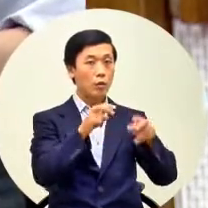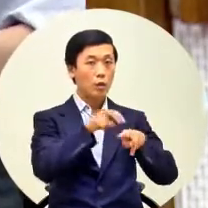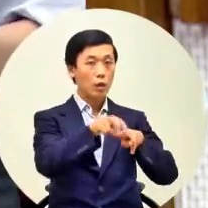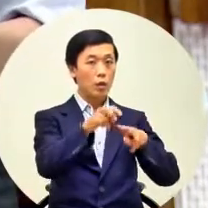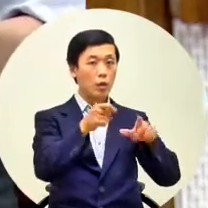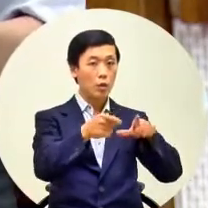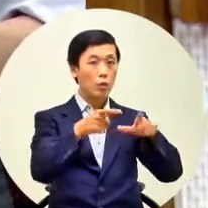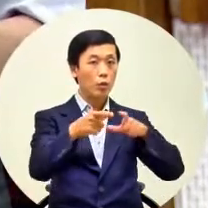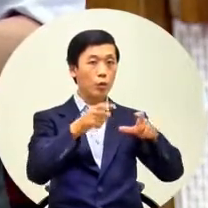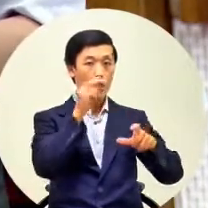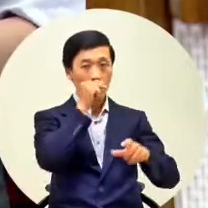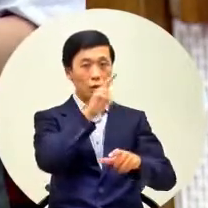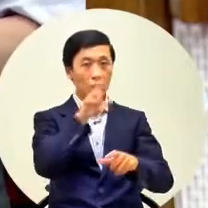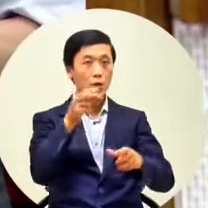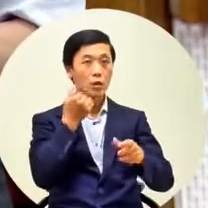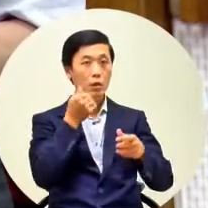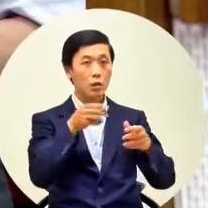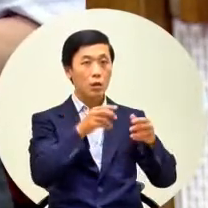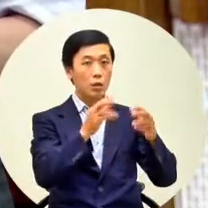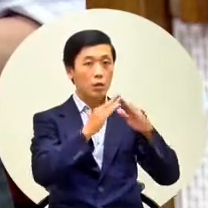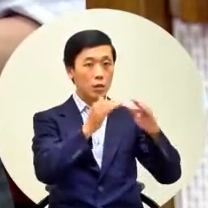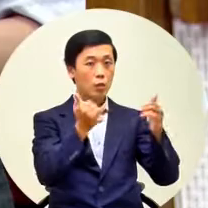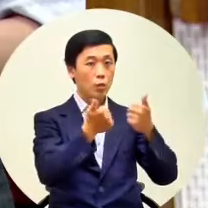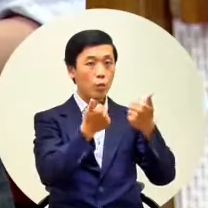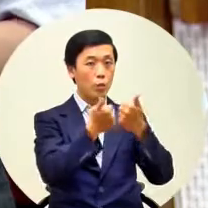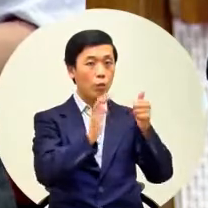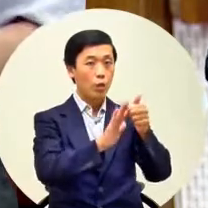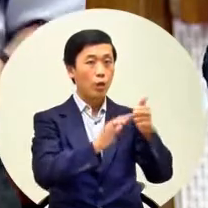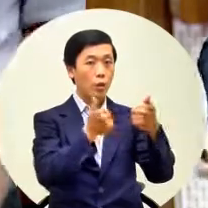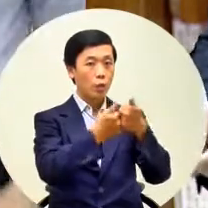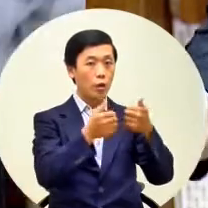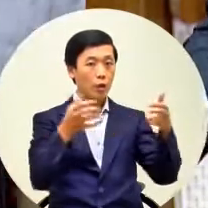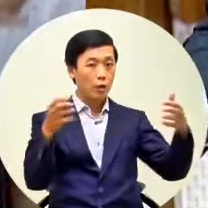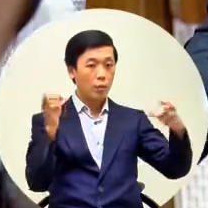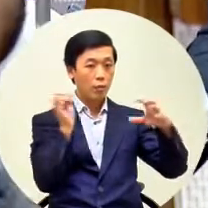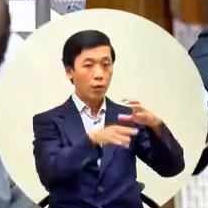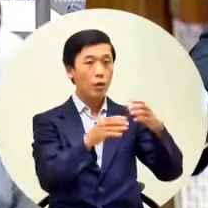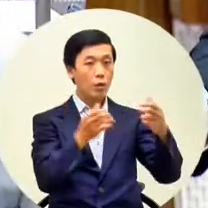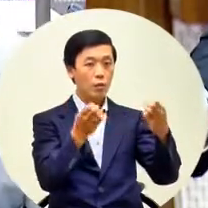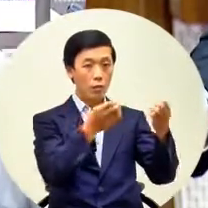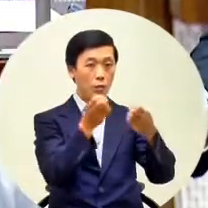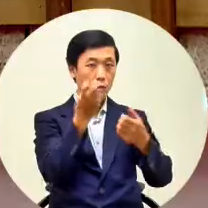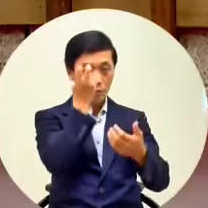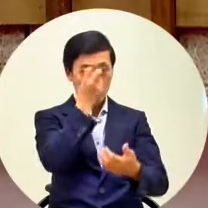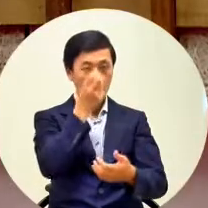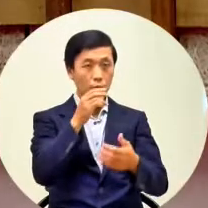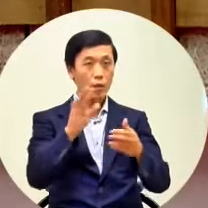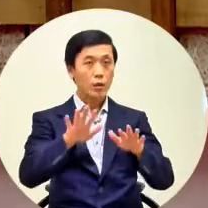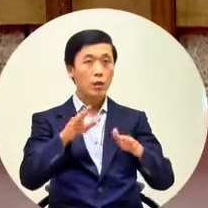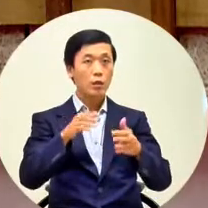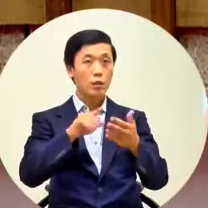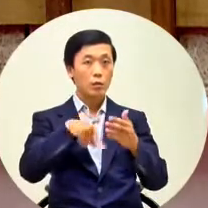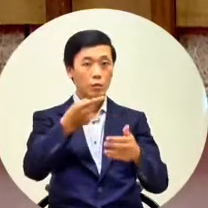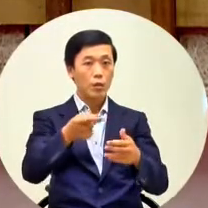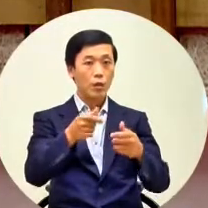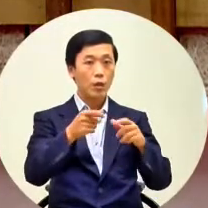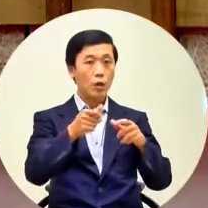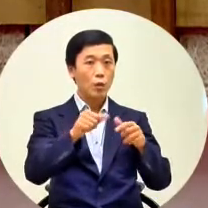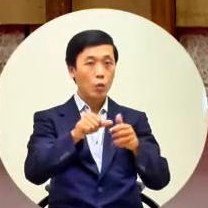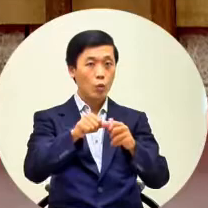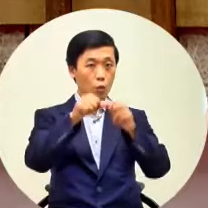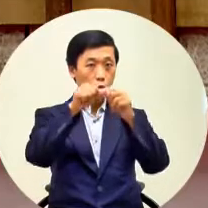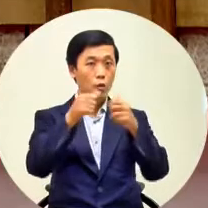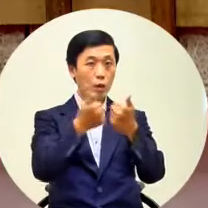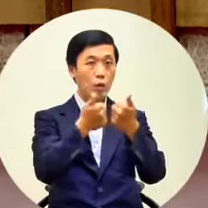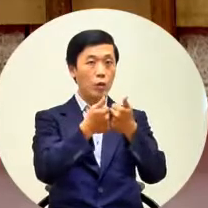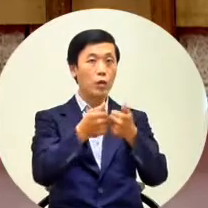特色纳入我们的都委会来审查。 好，谢谢局长。好，那接下来的第五次会议的时候，请你们纳进去，未来